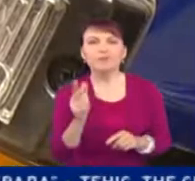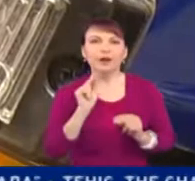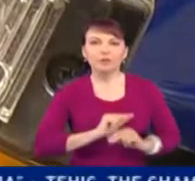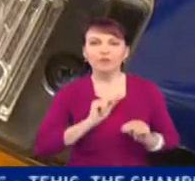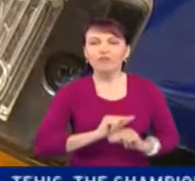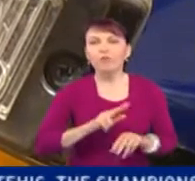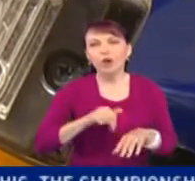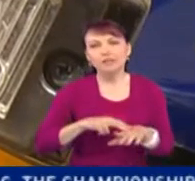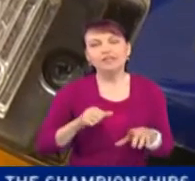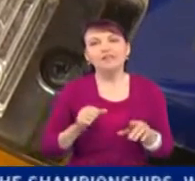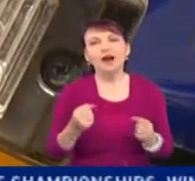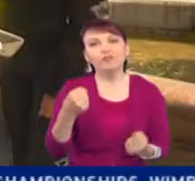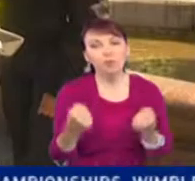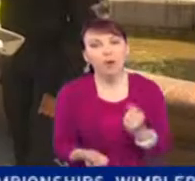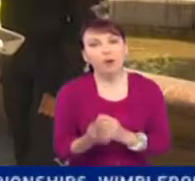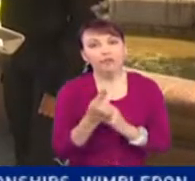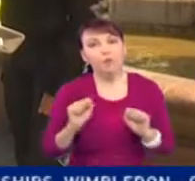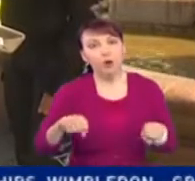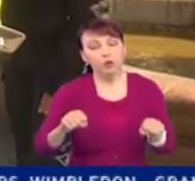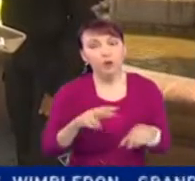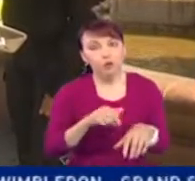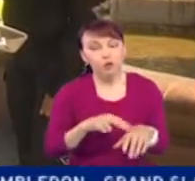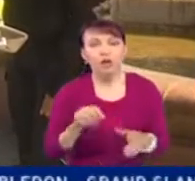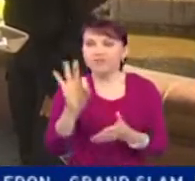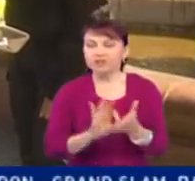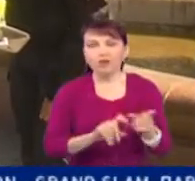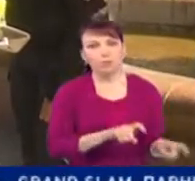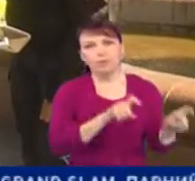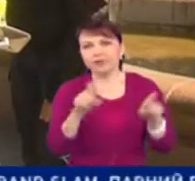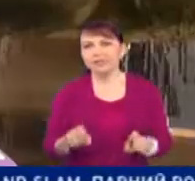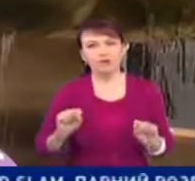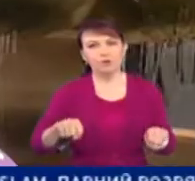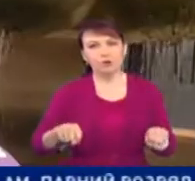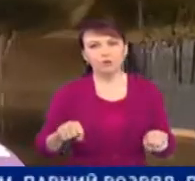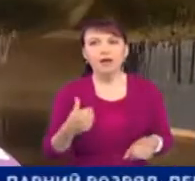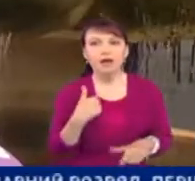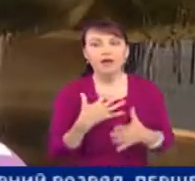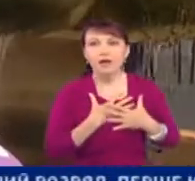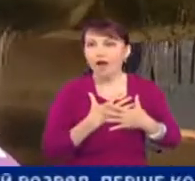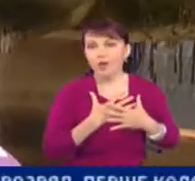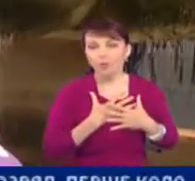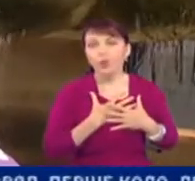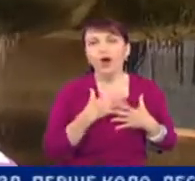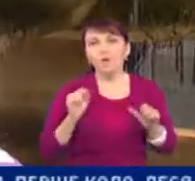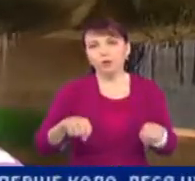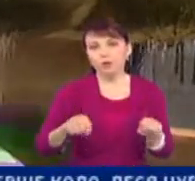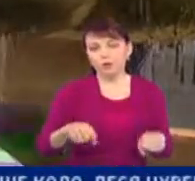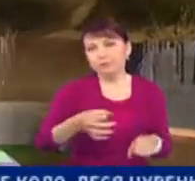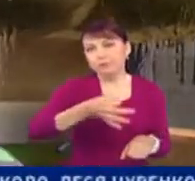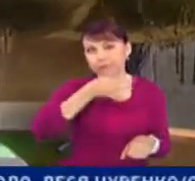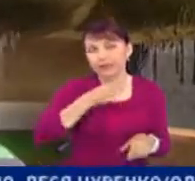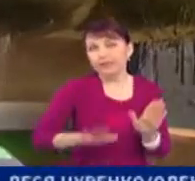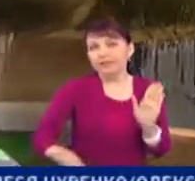автомобілі, але з появою столиці мотопатруля відразу ж пересів на мотоцикл. Я люблю мотоцикли